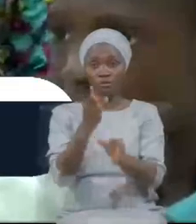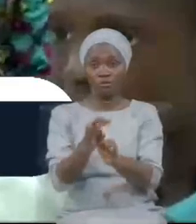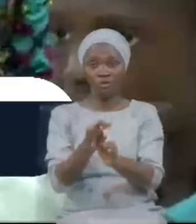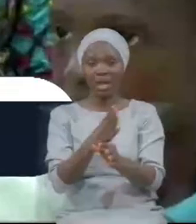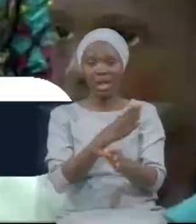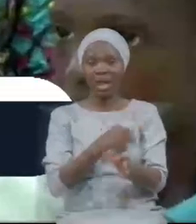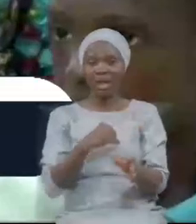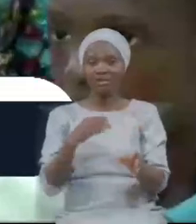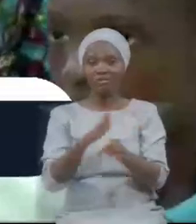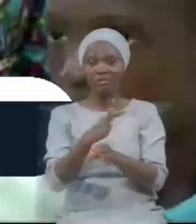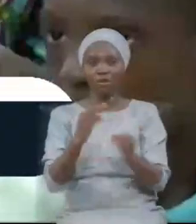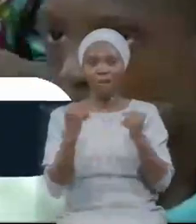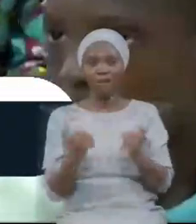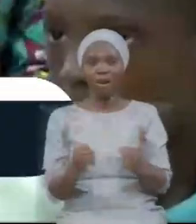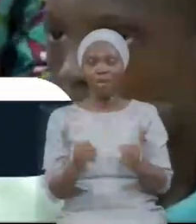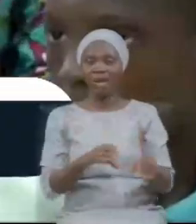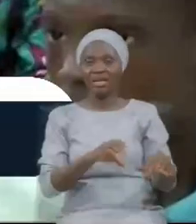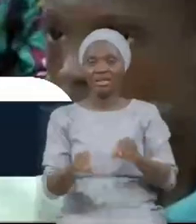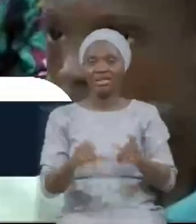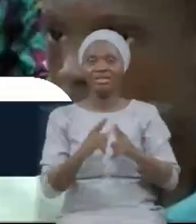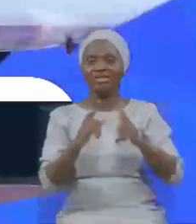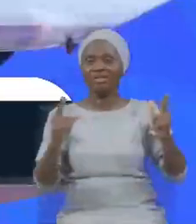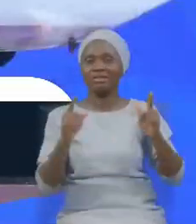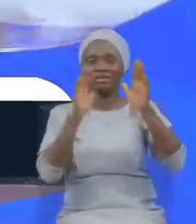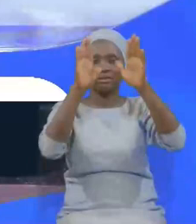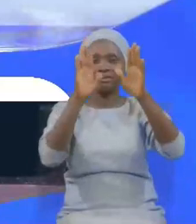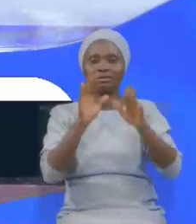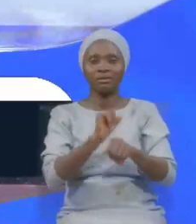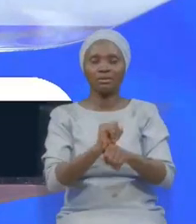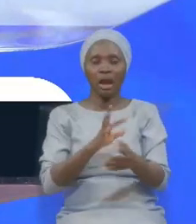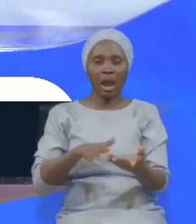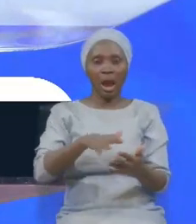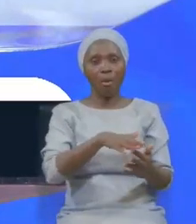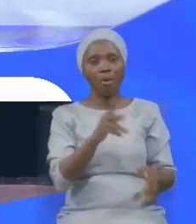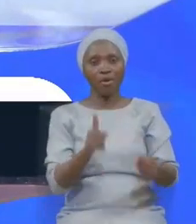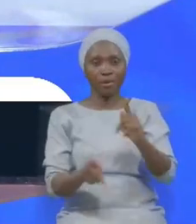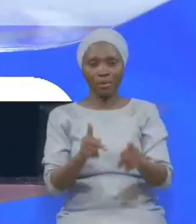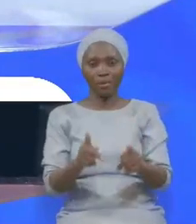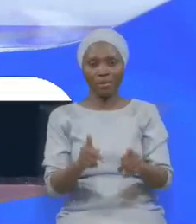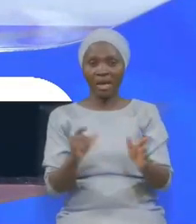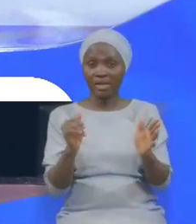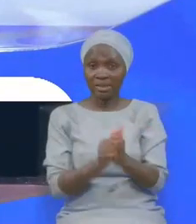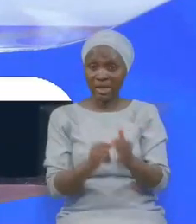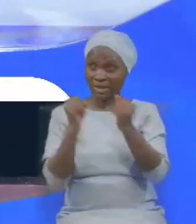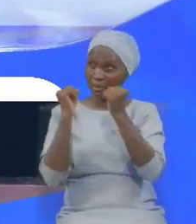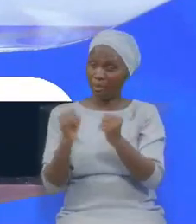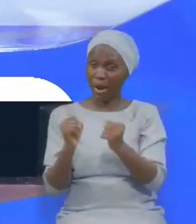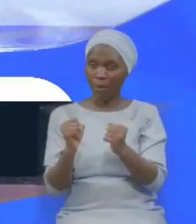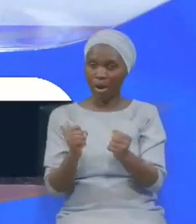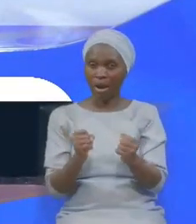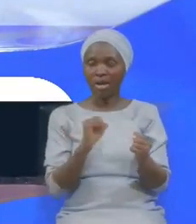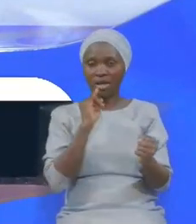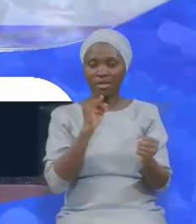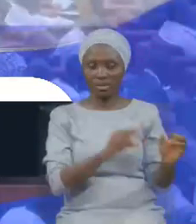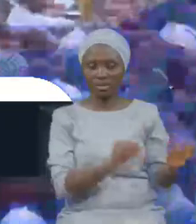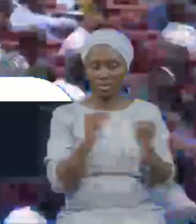des prodiges et de grands miracles parmi le peuple. Cette puissance vous est transférée, cette puissance